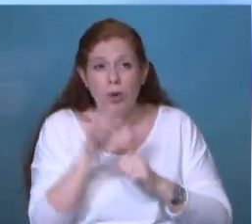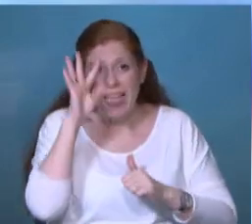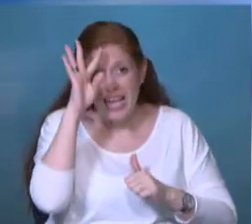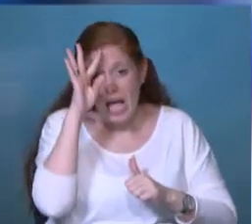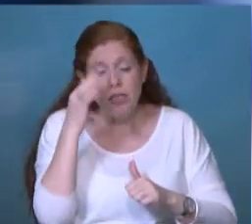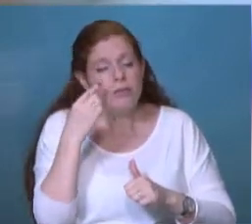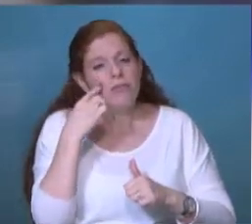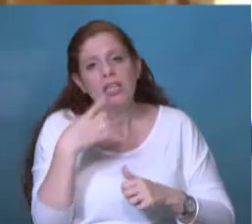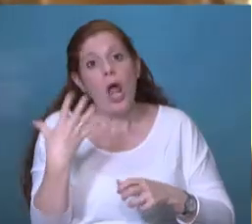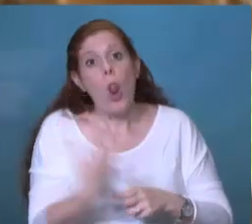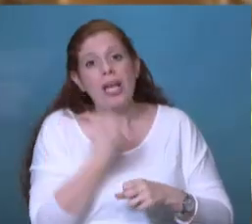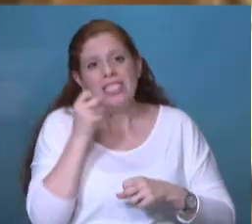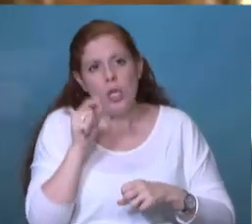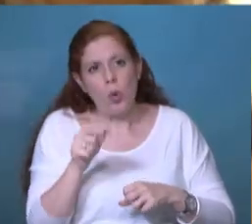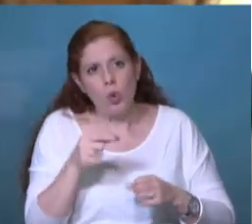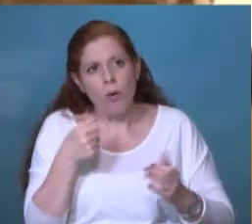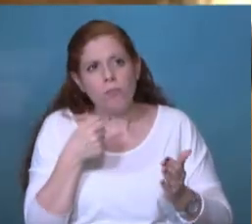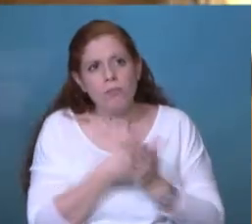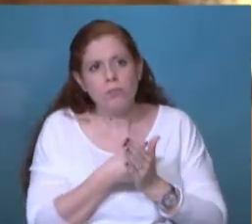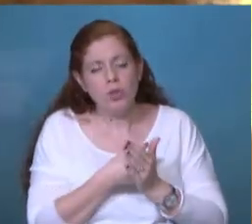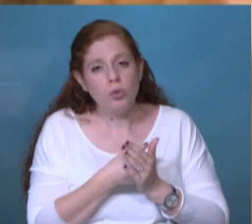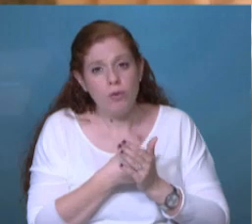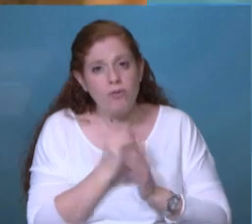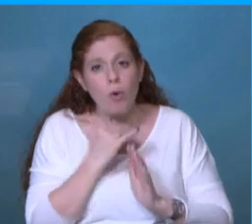לא יצילו אותו מסוף קודר במיוחד.